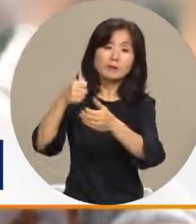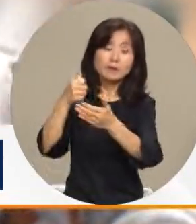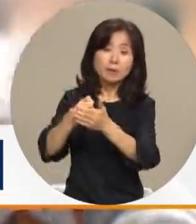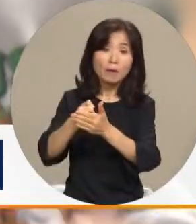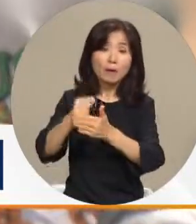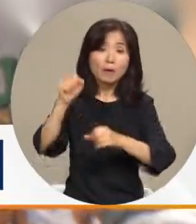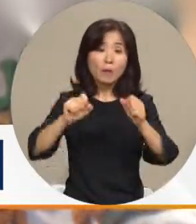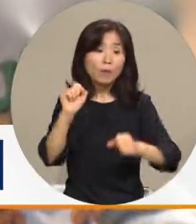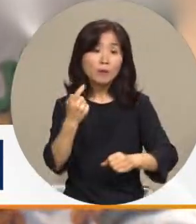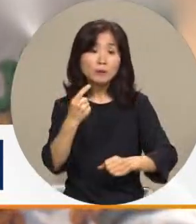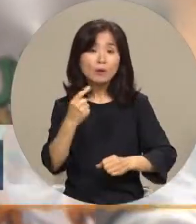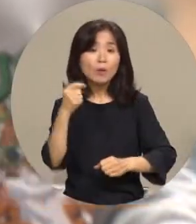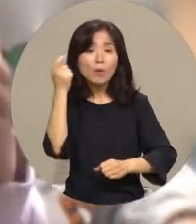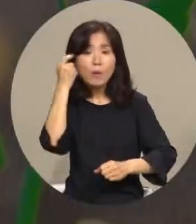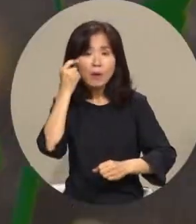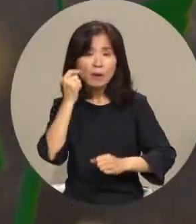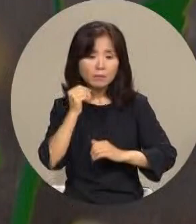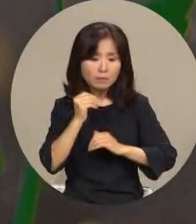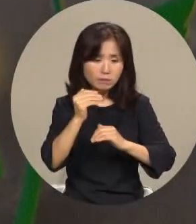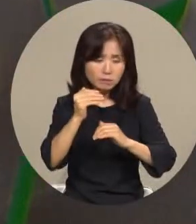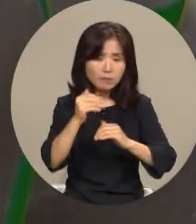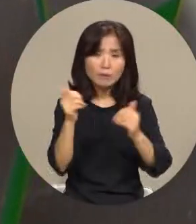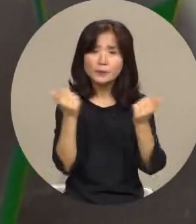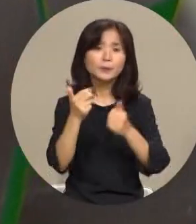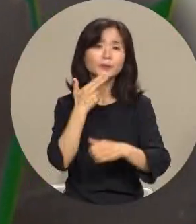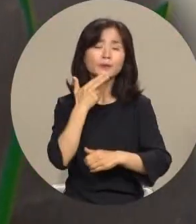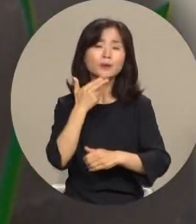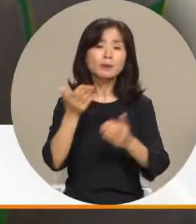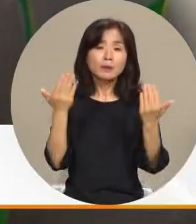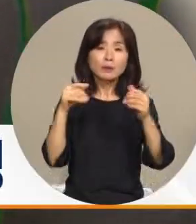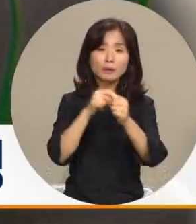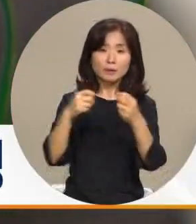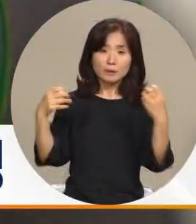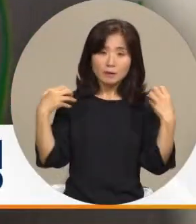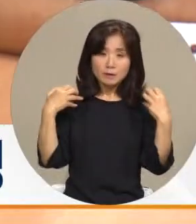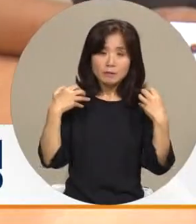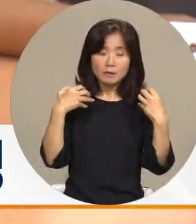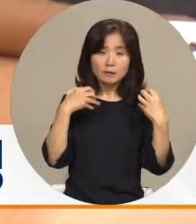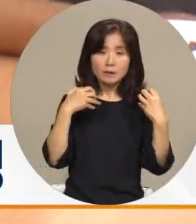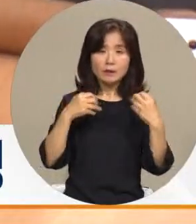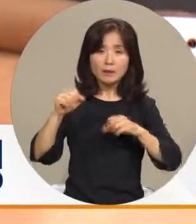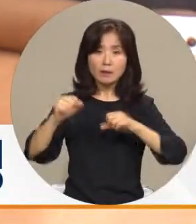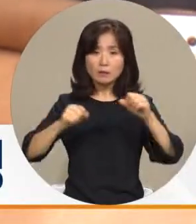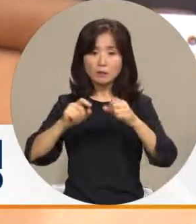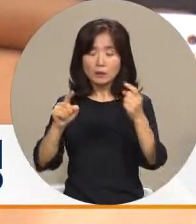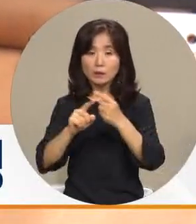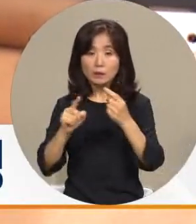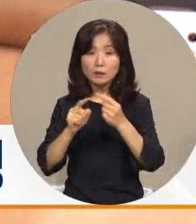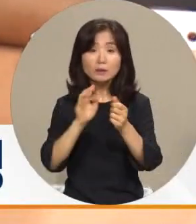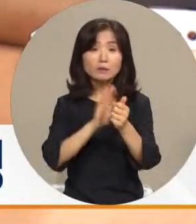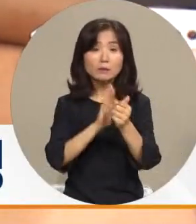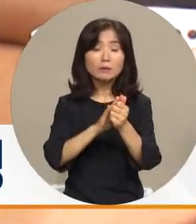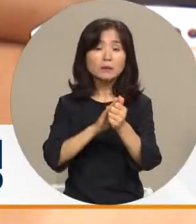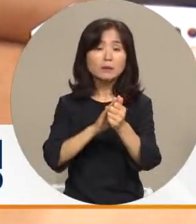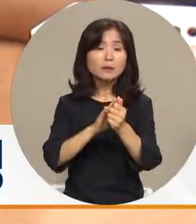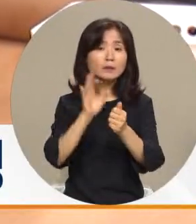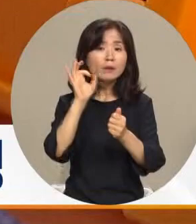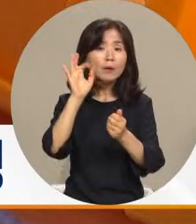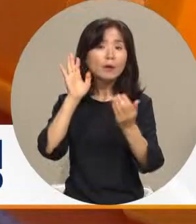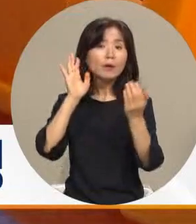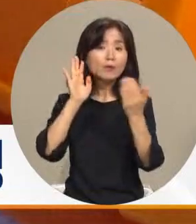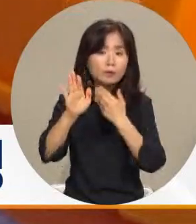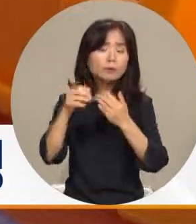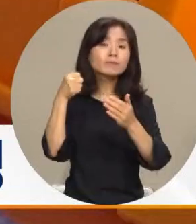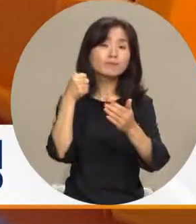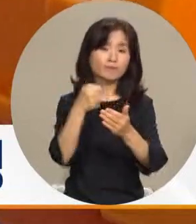원인을 규명하는 과정은 없었습니다 학교와 교육청 차원의 행동 개선을 위한 지원은 사건이 발생한 뒤 10달이